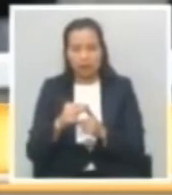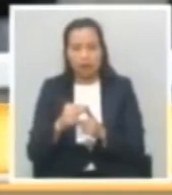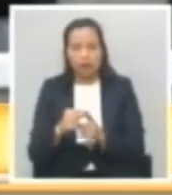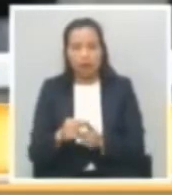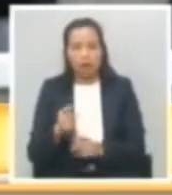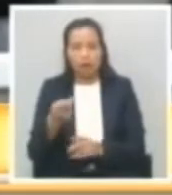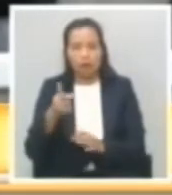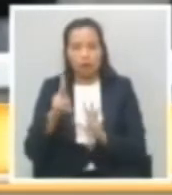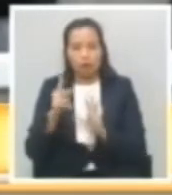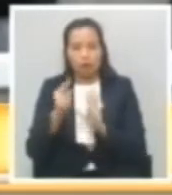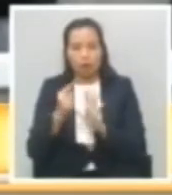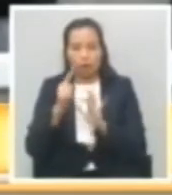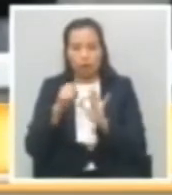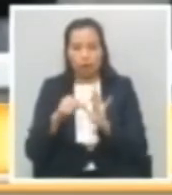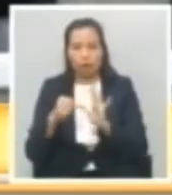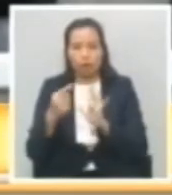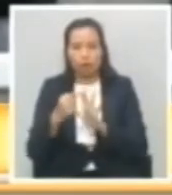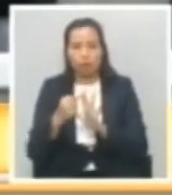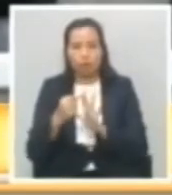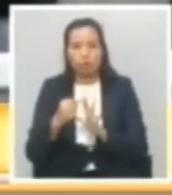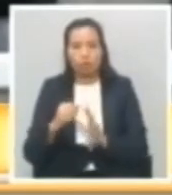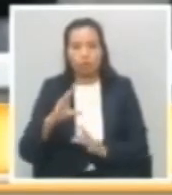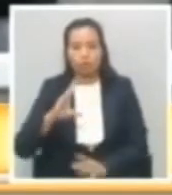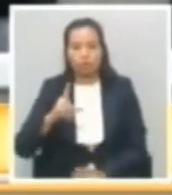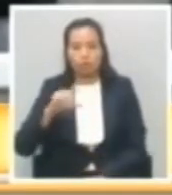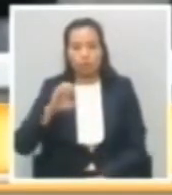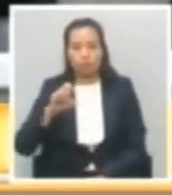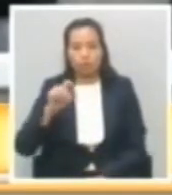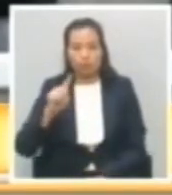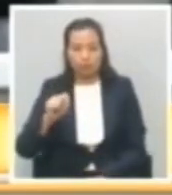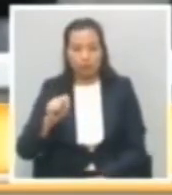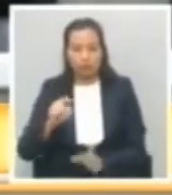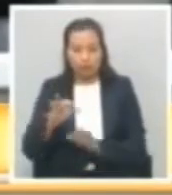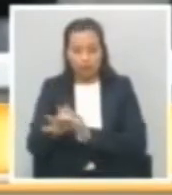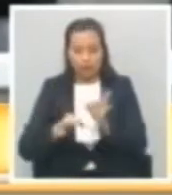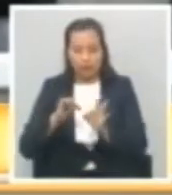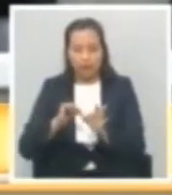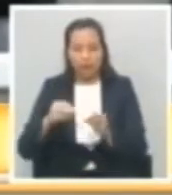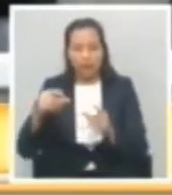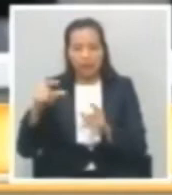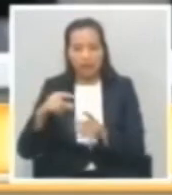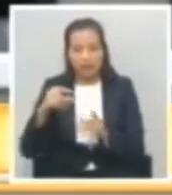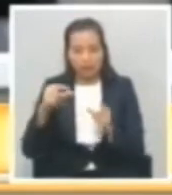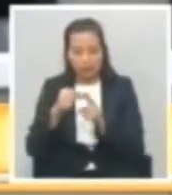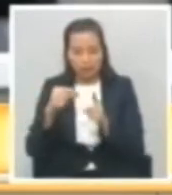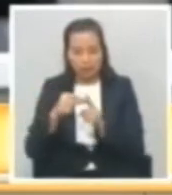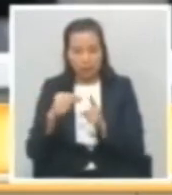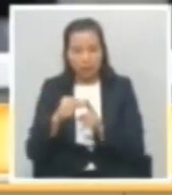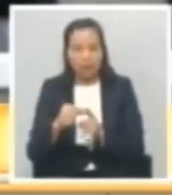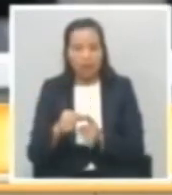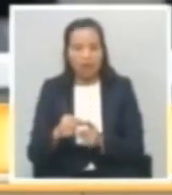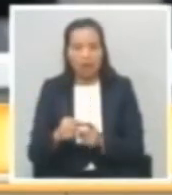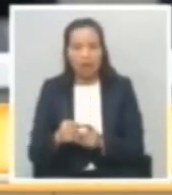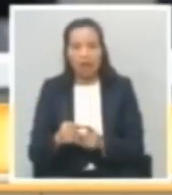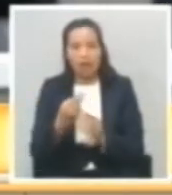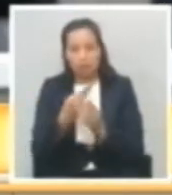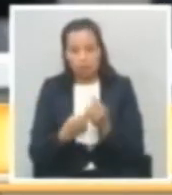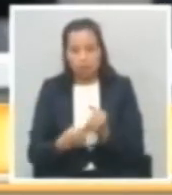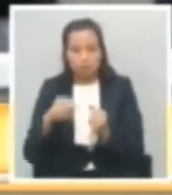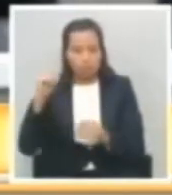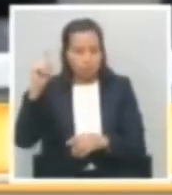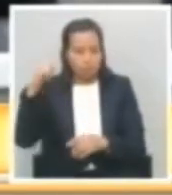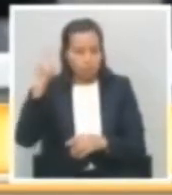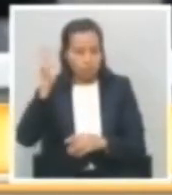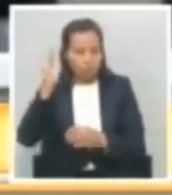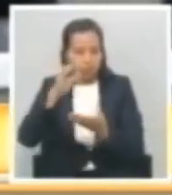รสโดยกระทรวงยุติธรรมแต่ถ้าเราไปศึกษาร่างกฎหมายฉบับนี้เราก็จะพบว่าสิทธิ